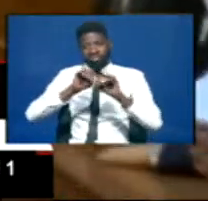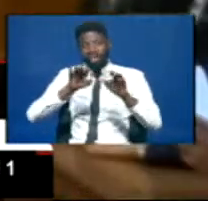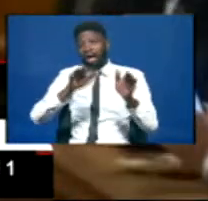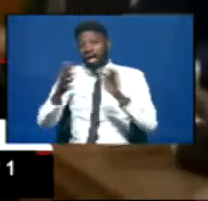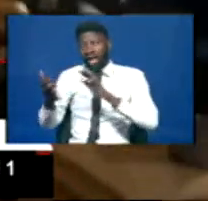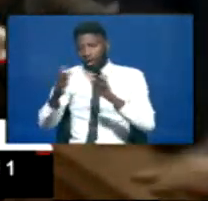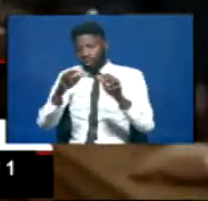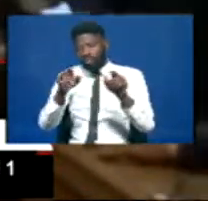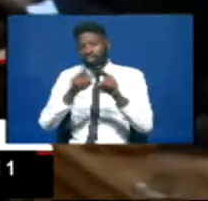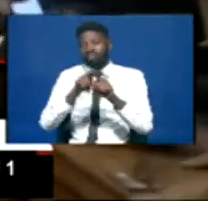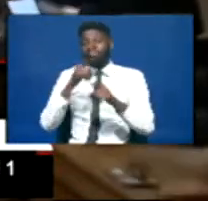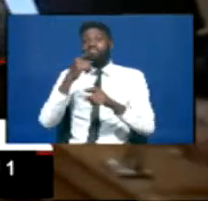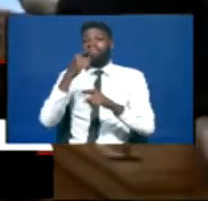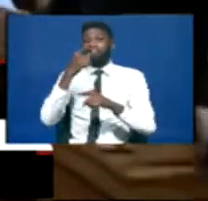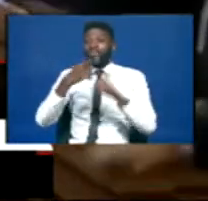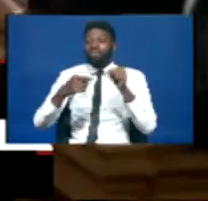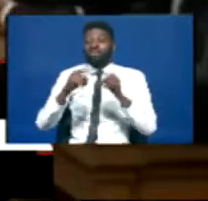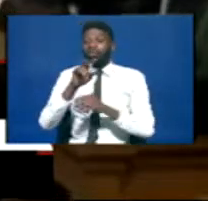2021.